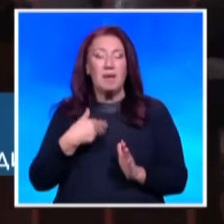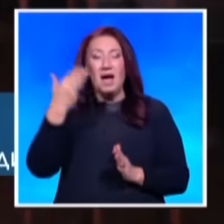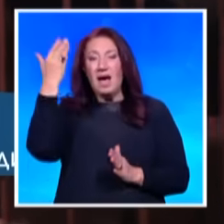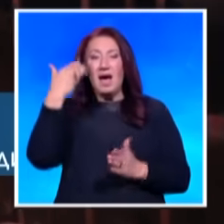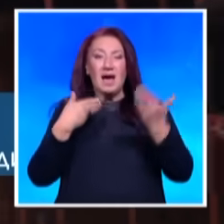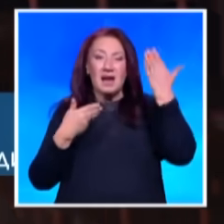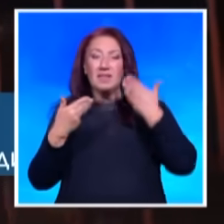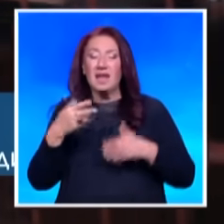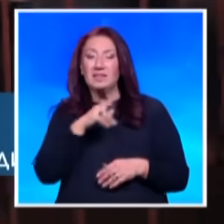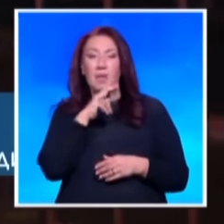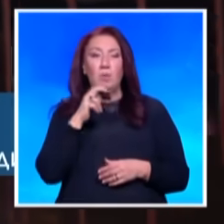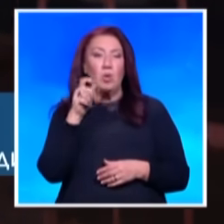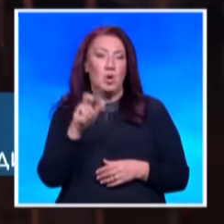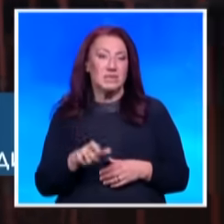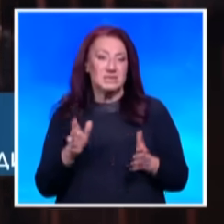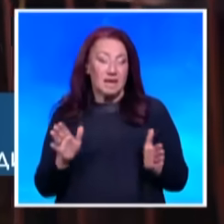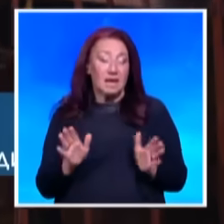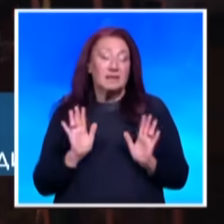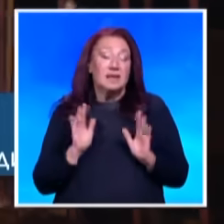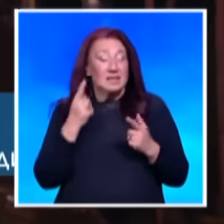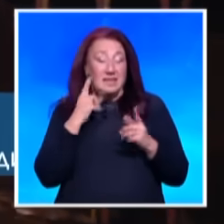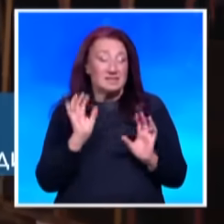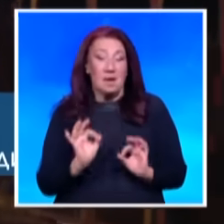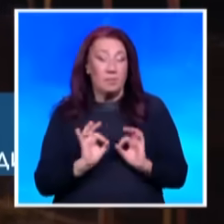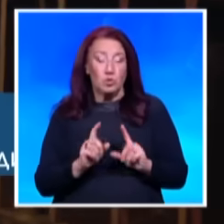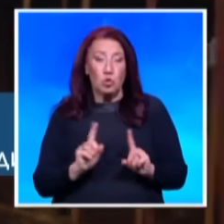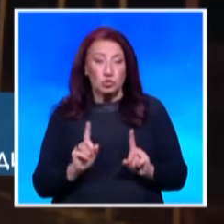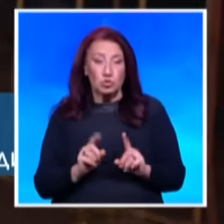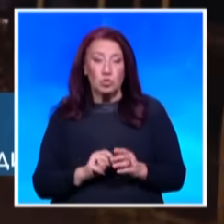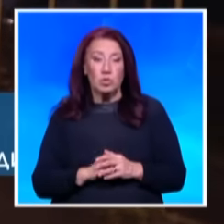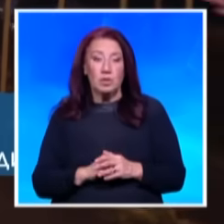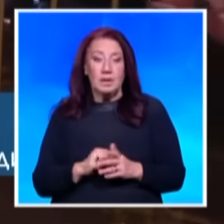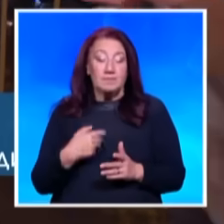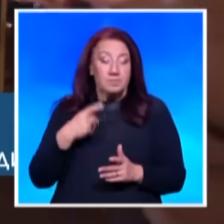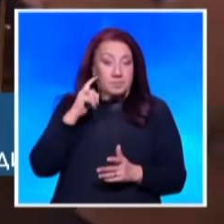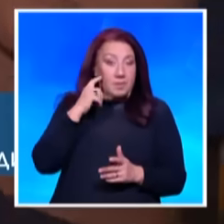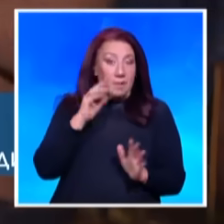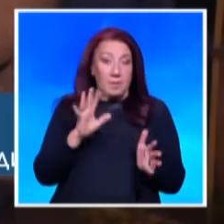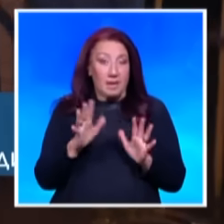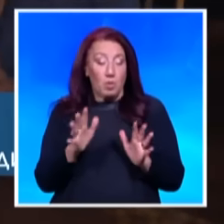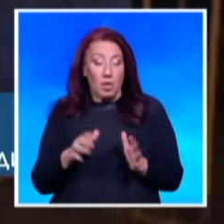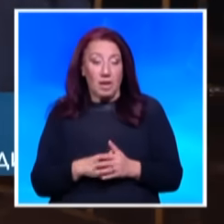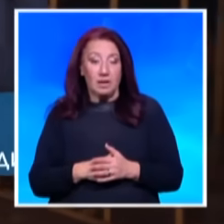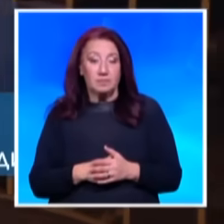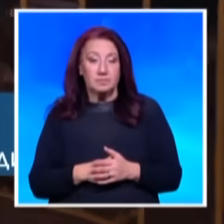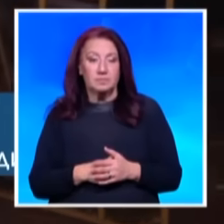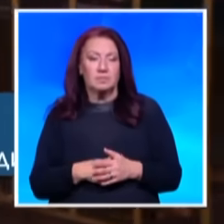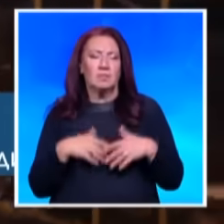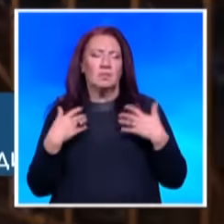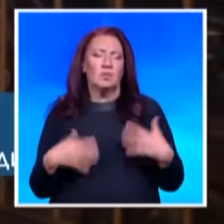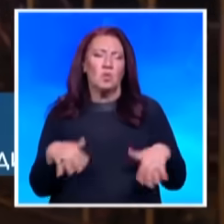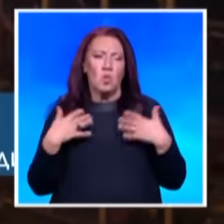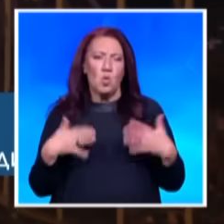Поне така ми се стори на мен, без да бъда убеден, разбира се, просто така на пръв поглед. ред. Сериозно полицейско